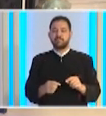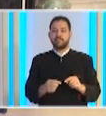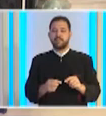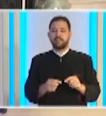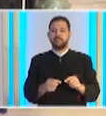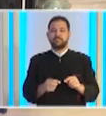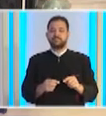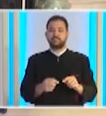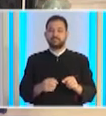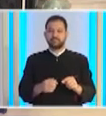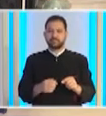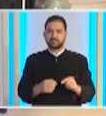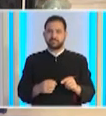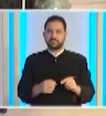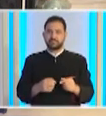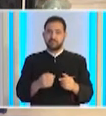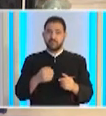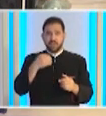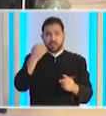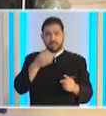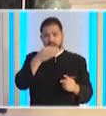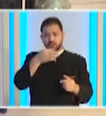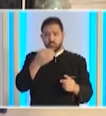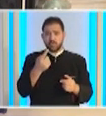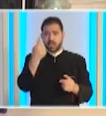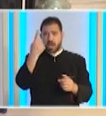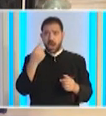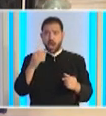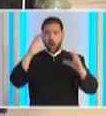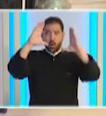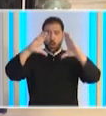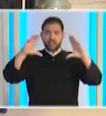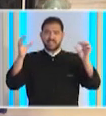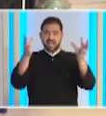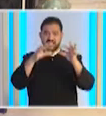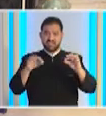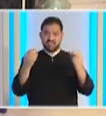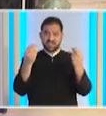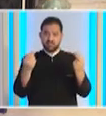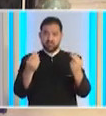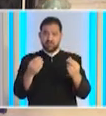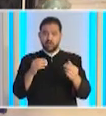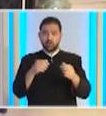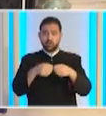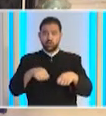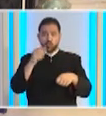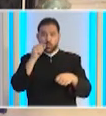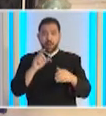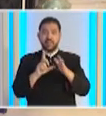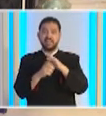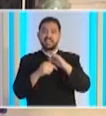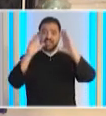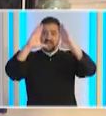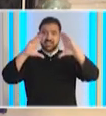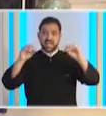Republica spune că pentru ca un stat să fie desăvârșit, trebuie ca cetățenii lui copiii